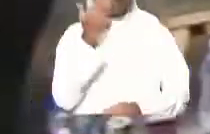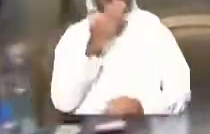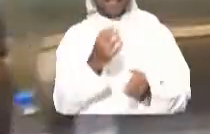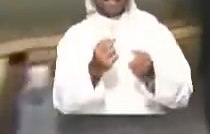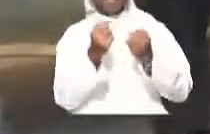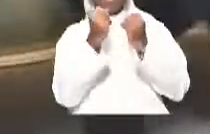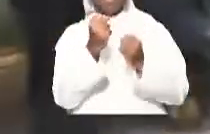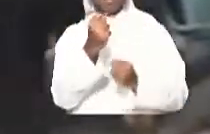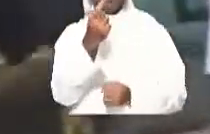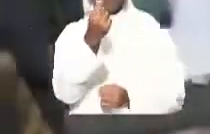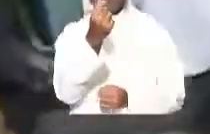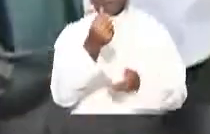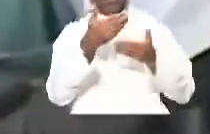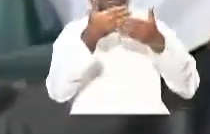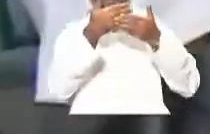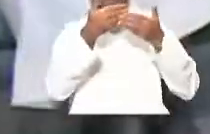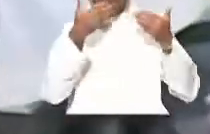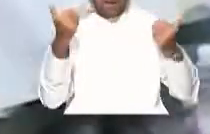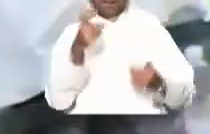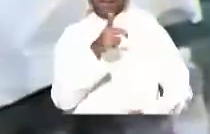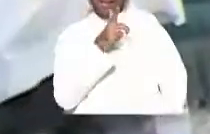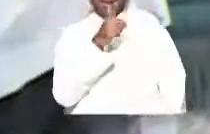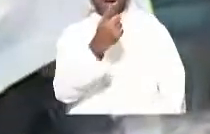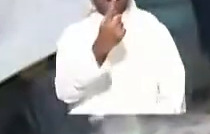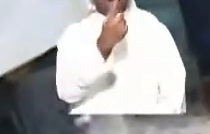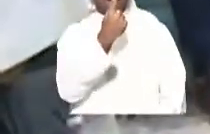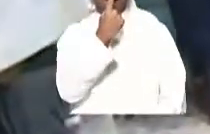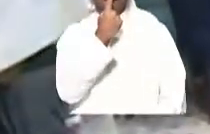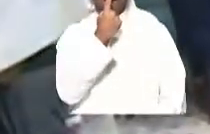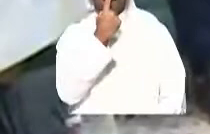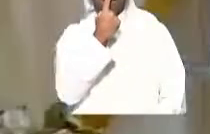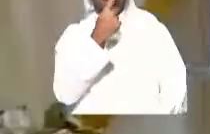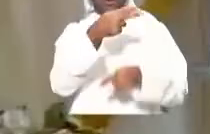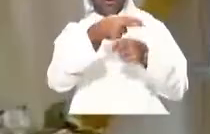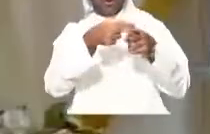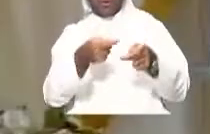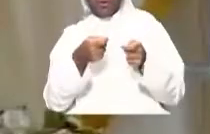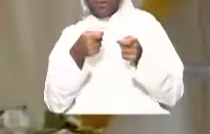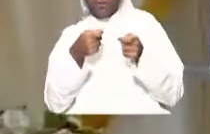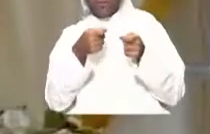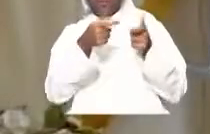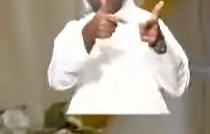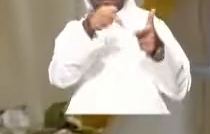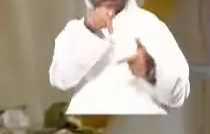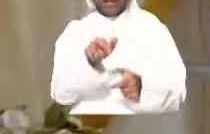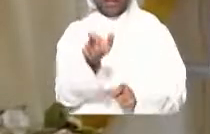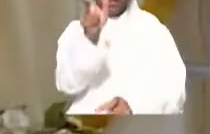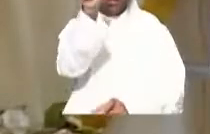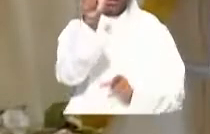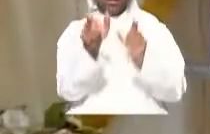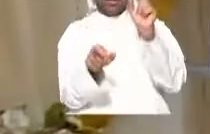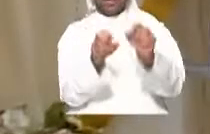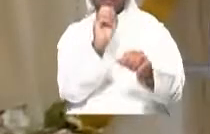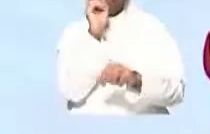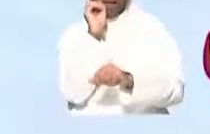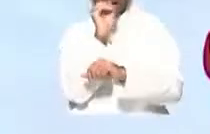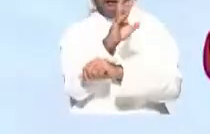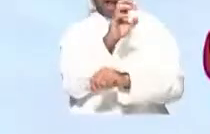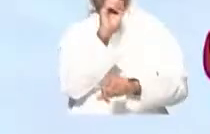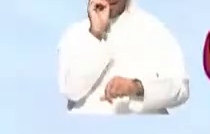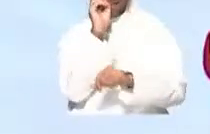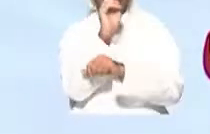الحفل الختامي لتخرج 850 طالبا وطالبة تم تدريبهم بتمويل من